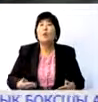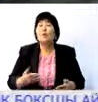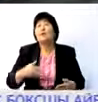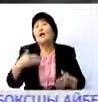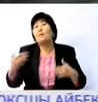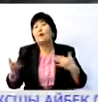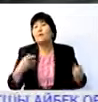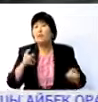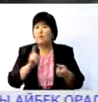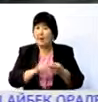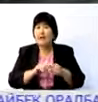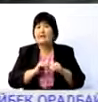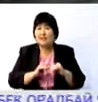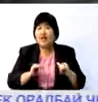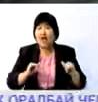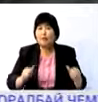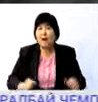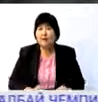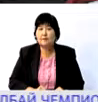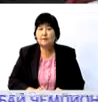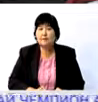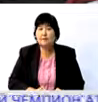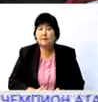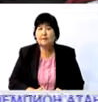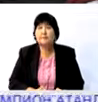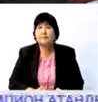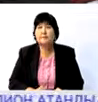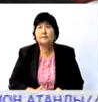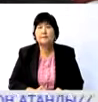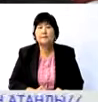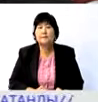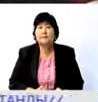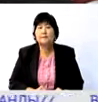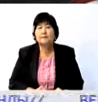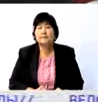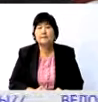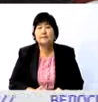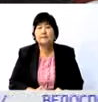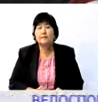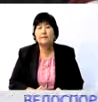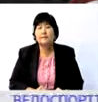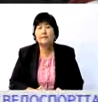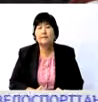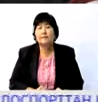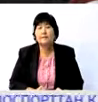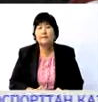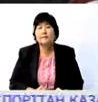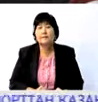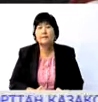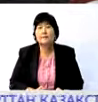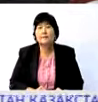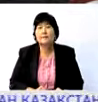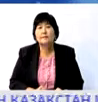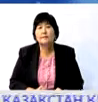бір-бірімен байланысын нығайтпақ. Асқар Тәжиев, Бекболат Әбден, Төрехан Қожахметов, Қызылорда телеарнасы, Шиелі, Жаңақорған аудандарынан.